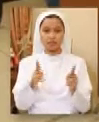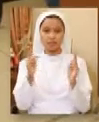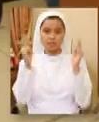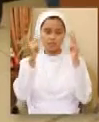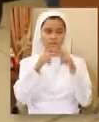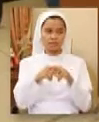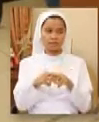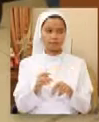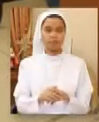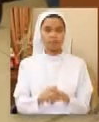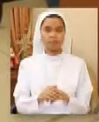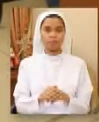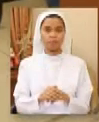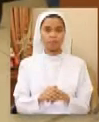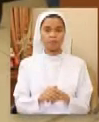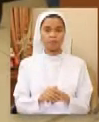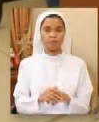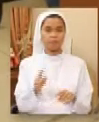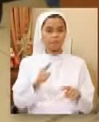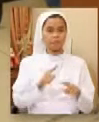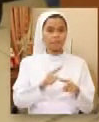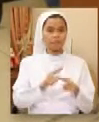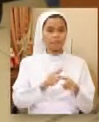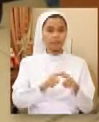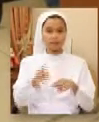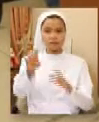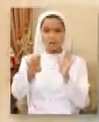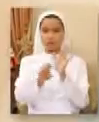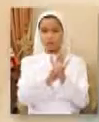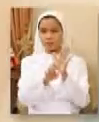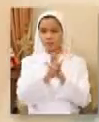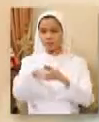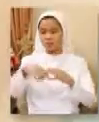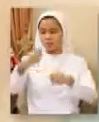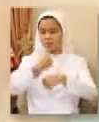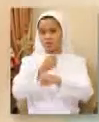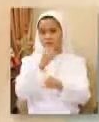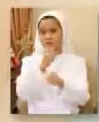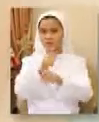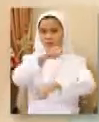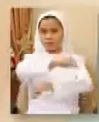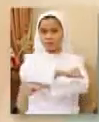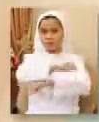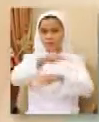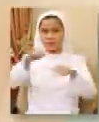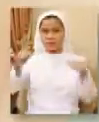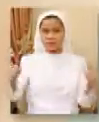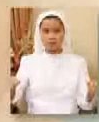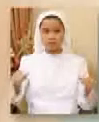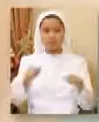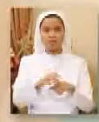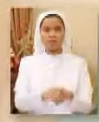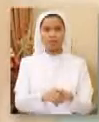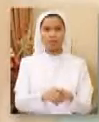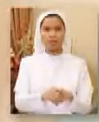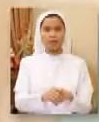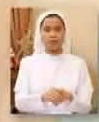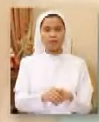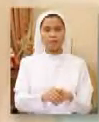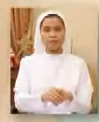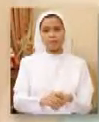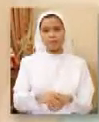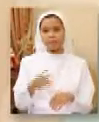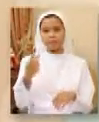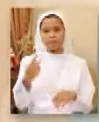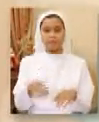pinapasa ng pari yan sa pastoral council siguro para for their approval. Tapos magkakaroon sila. Pero dadaan din sa commission natin sa liturgy.